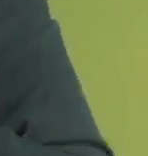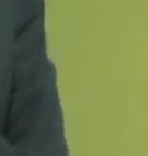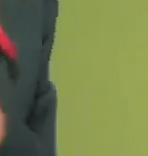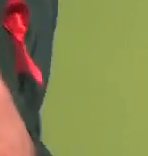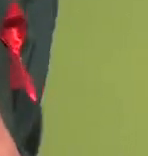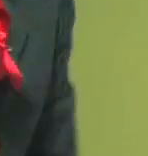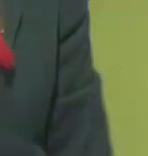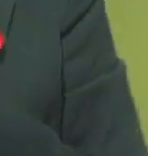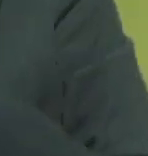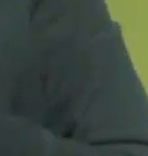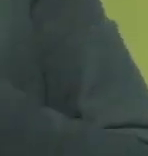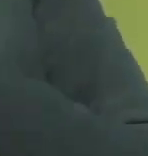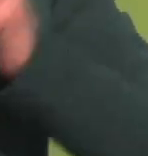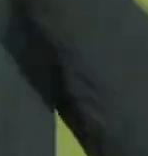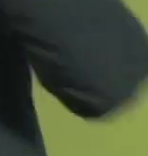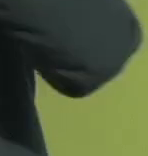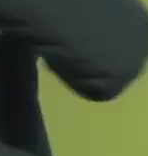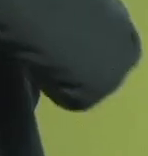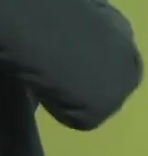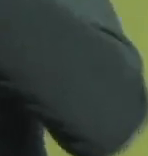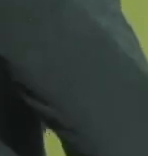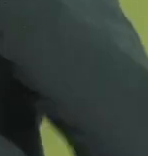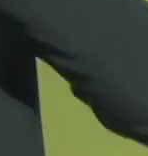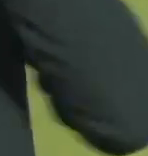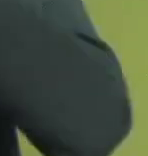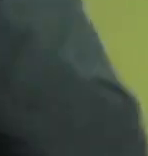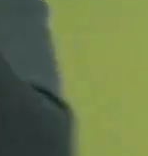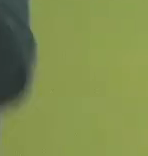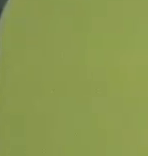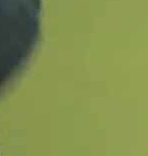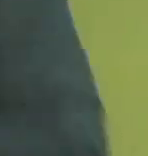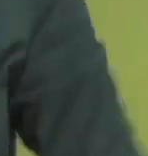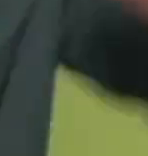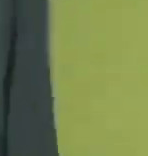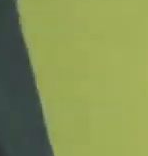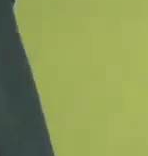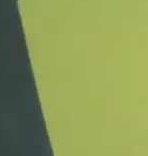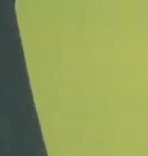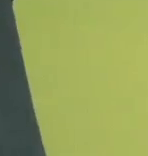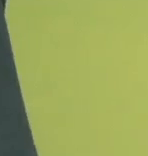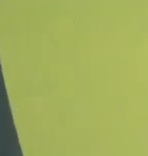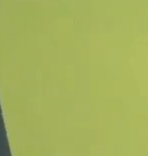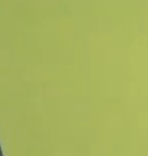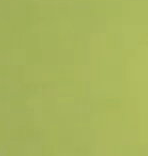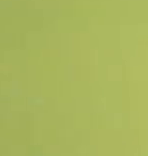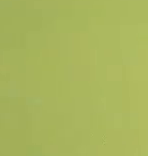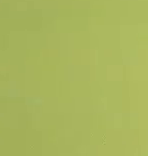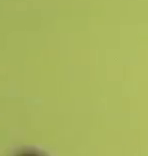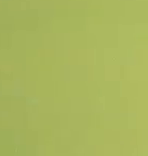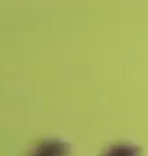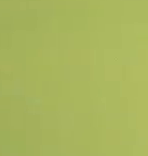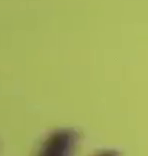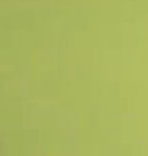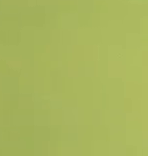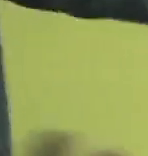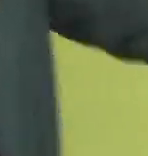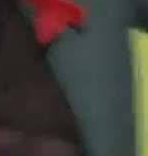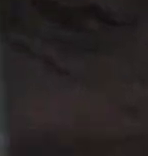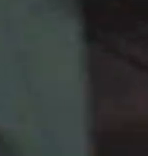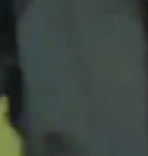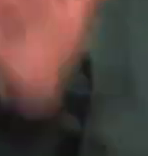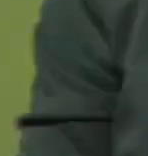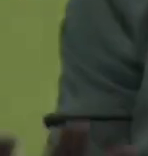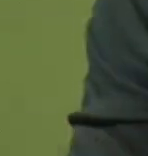Votum und möchte gerne mit euch zusammen Europa für Europa kämpfen, mit den Grünen. Dankeschön. Ja, vielen